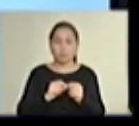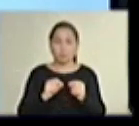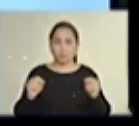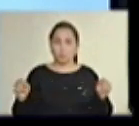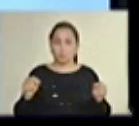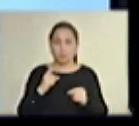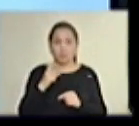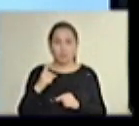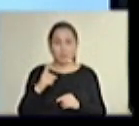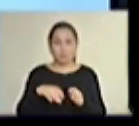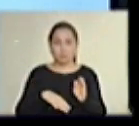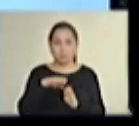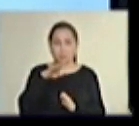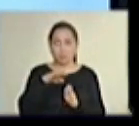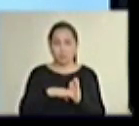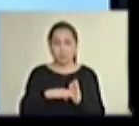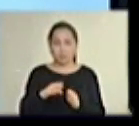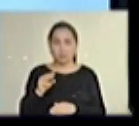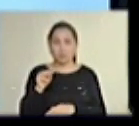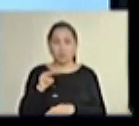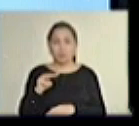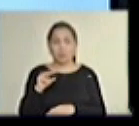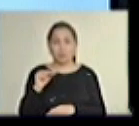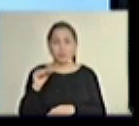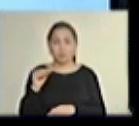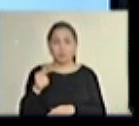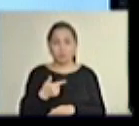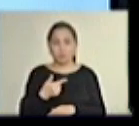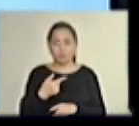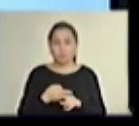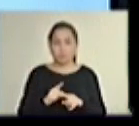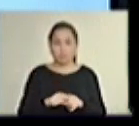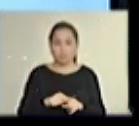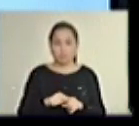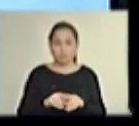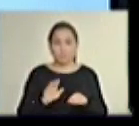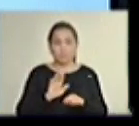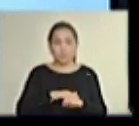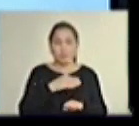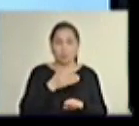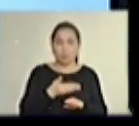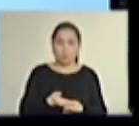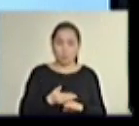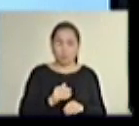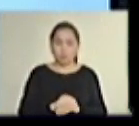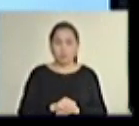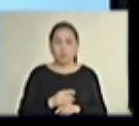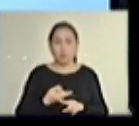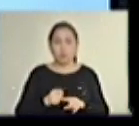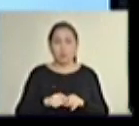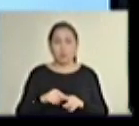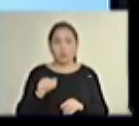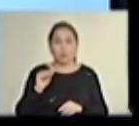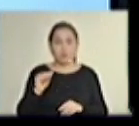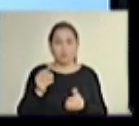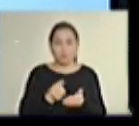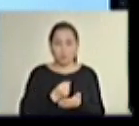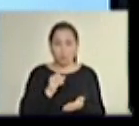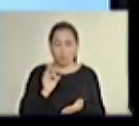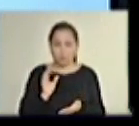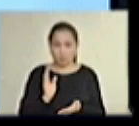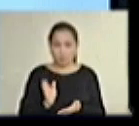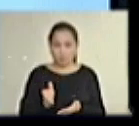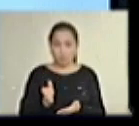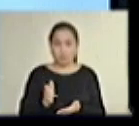H balandlik, MJ bu ushbu yukning og'irligi. Bu yerdan biz F ni topadigan